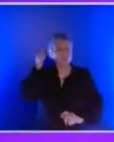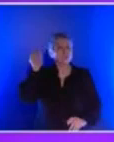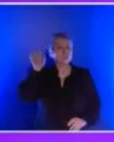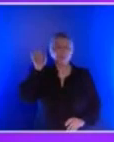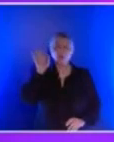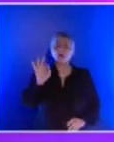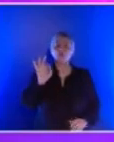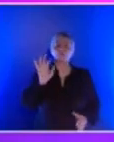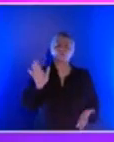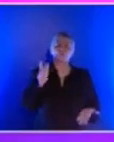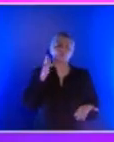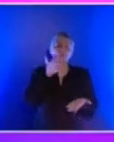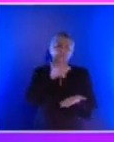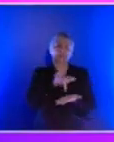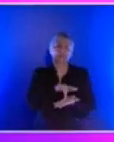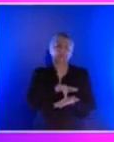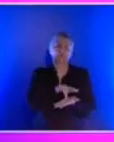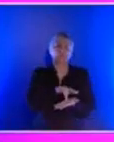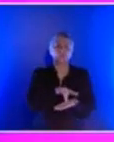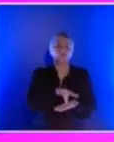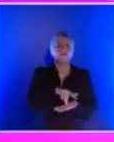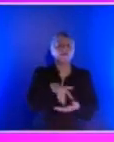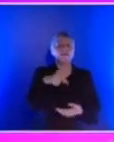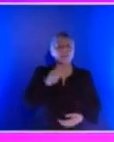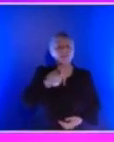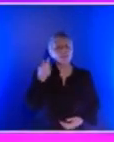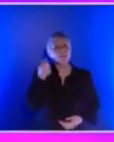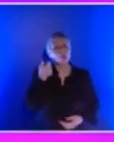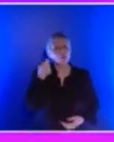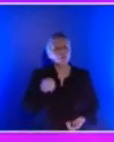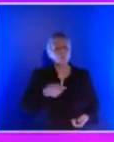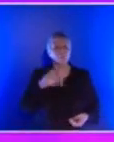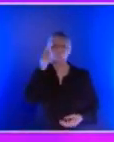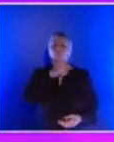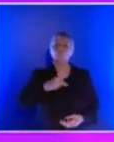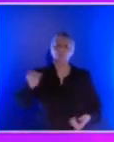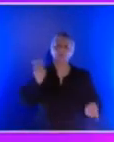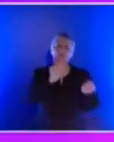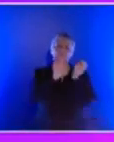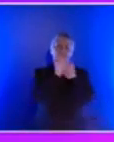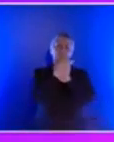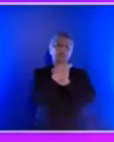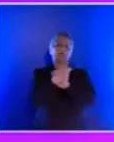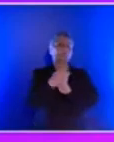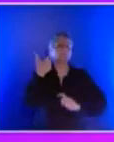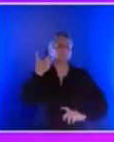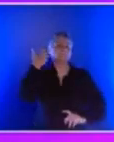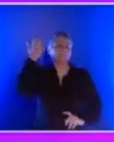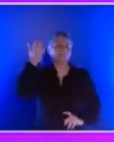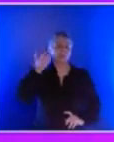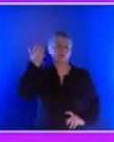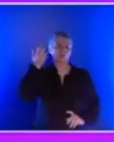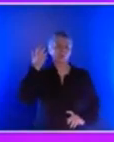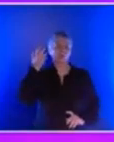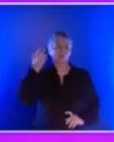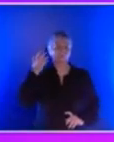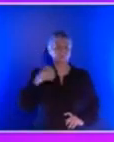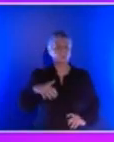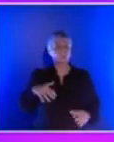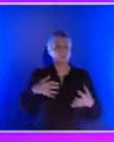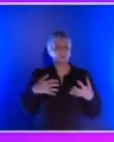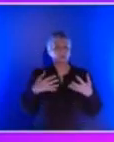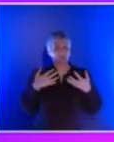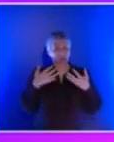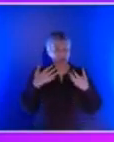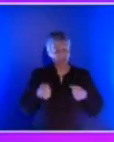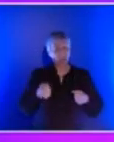προγράμματος. Και ο οικονομικός και ο κοινωνικός μετασχηματισμός σημαίνει ότι θα έχουμε